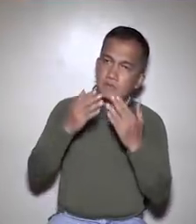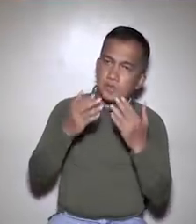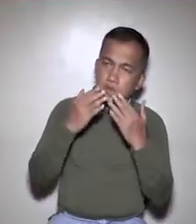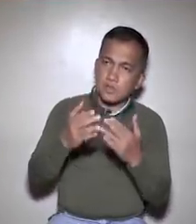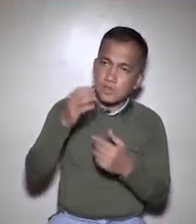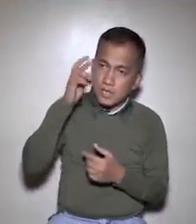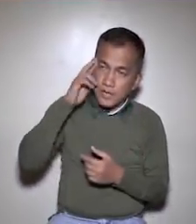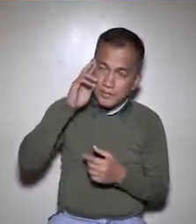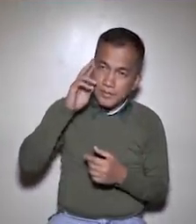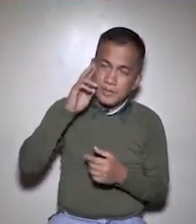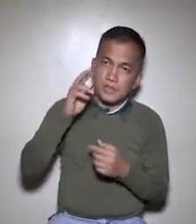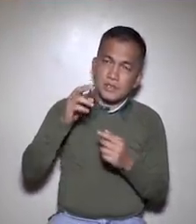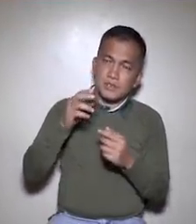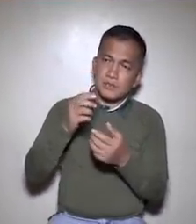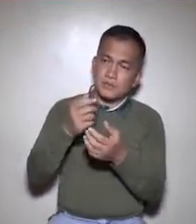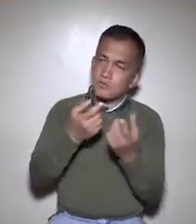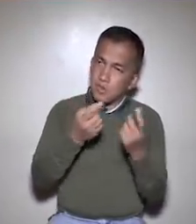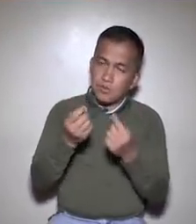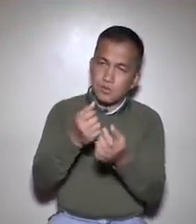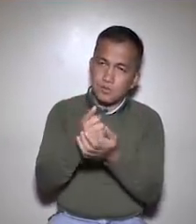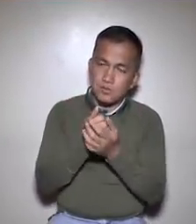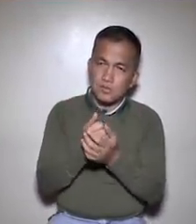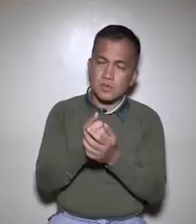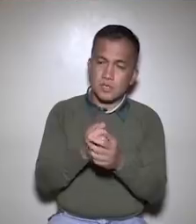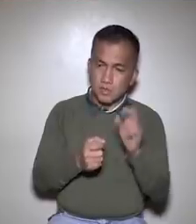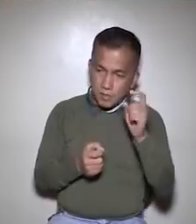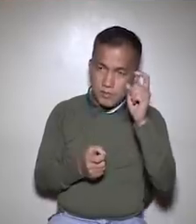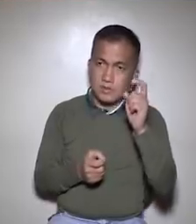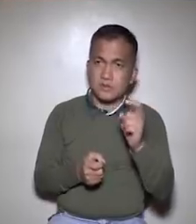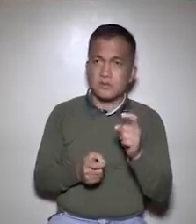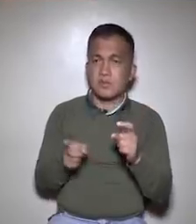Maraming maraming salamat po si Raffy sa ginawang tulong